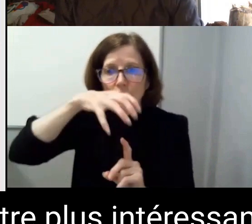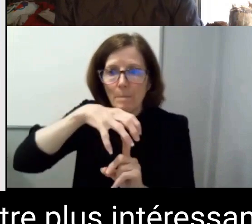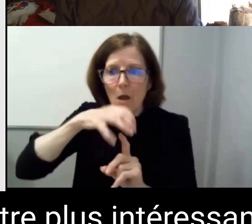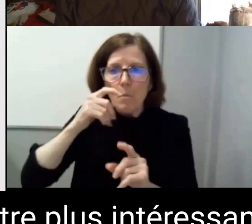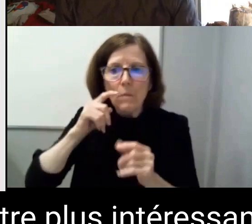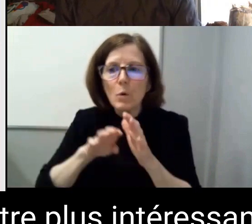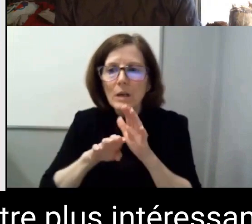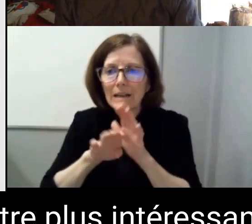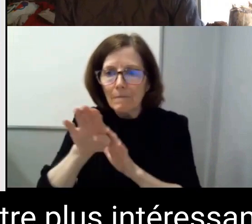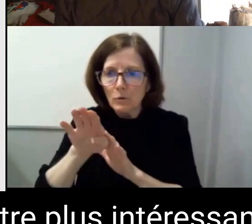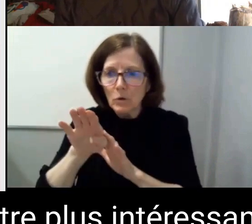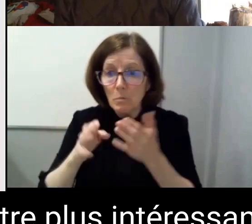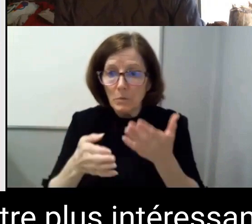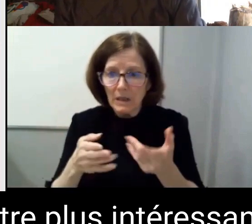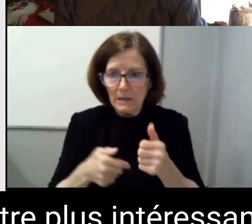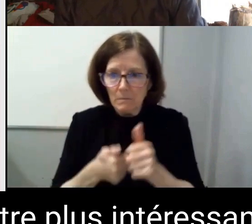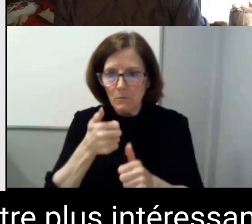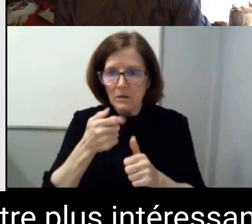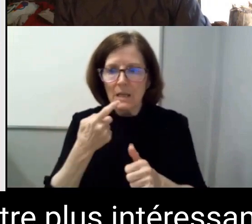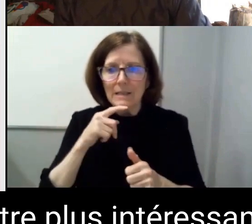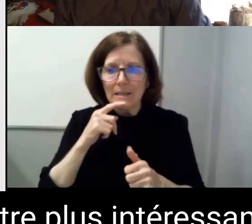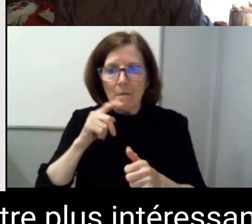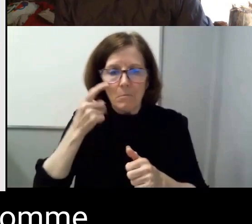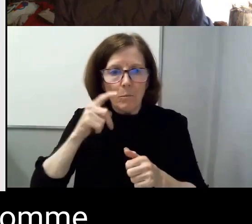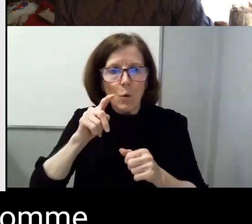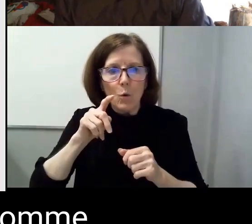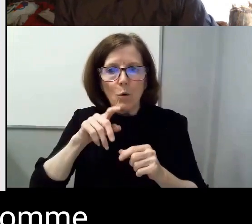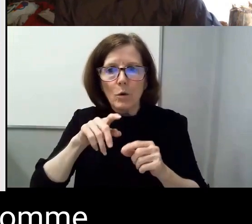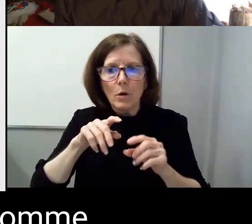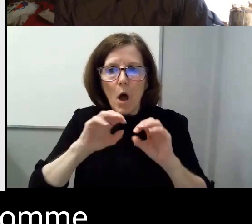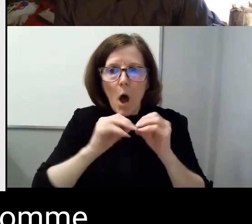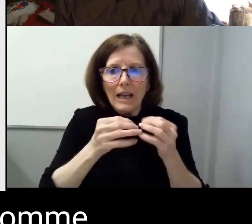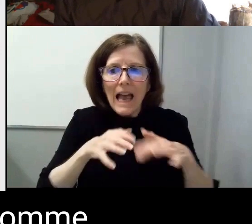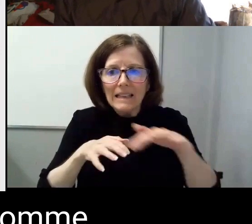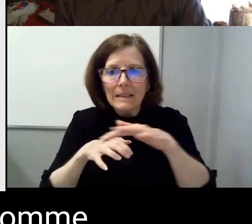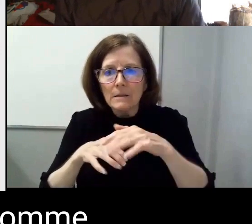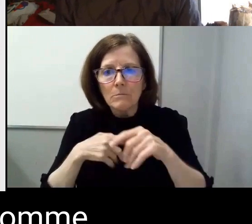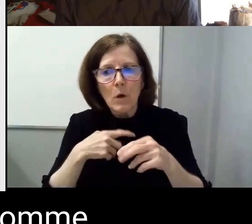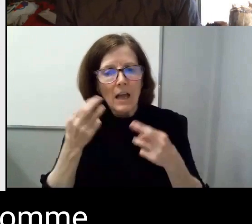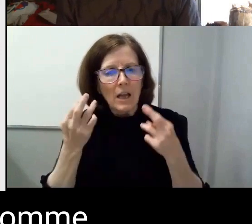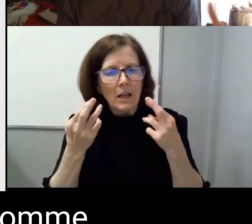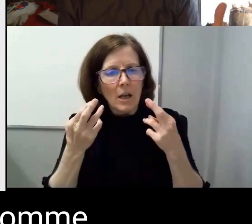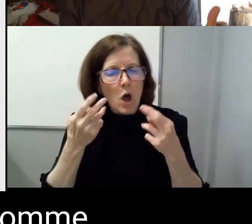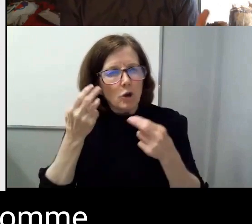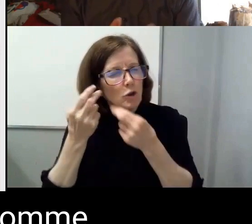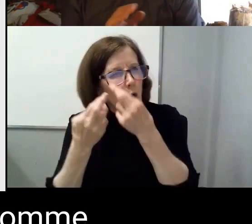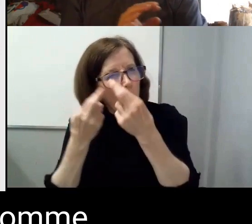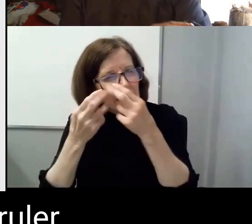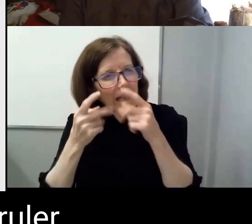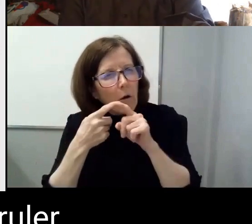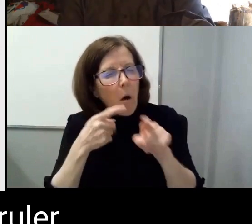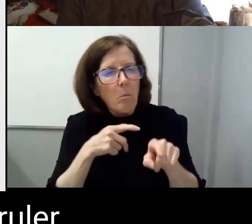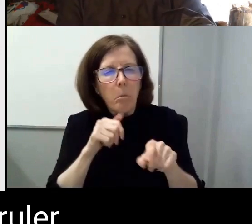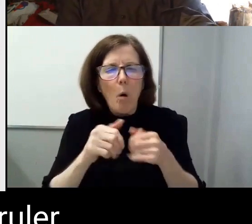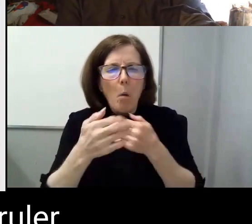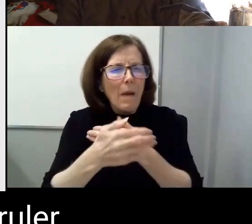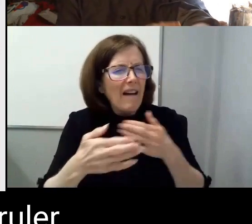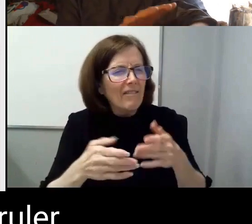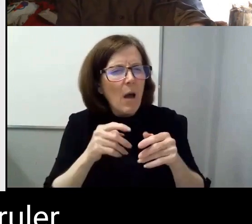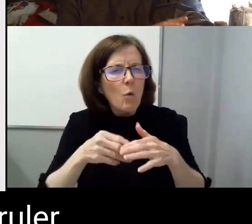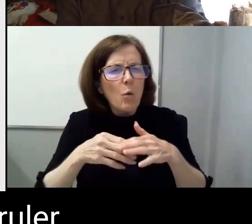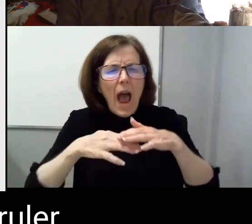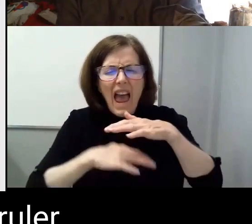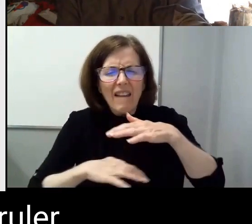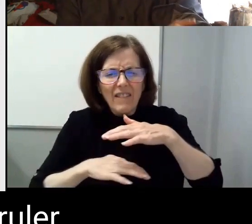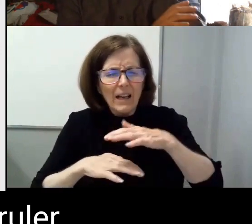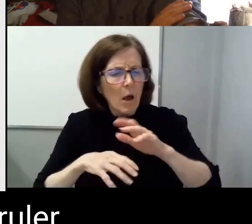c'est peut-être plus intéressant pour ces organismes-là. Moi, je ne les considère pas comme imparfaits ou inférieurs parce qu'en fait, ils sont capables de